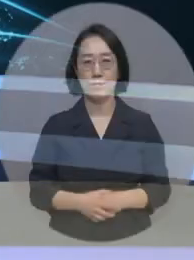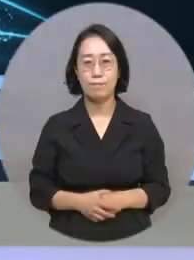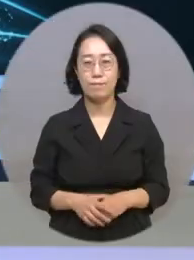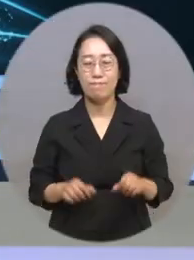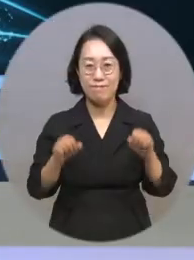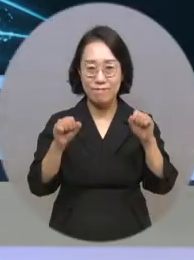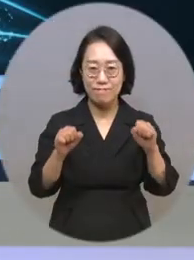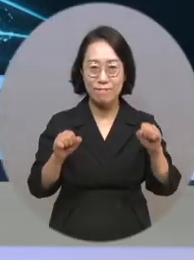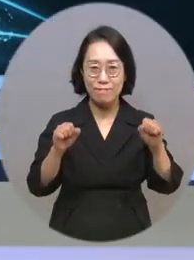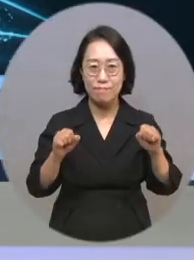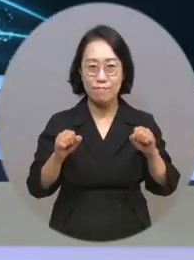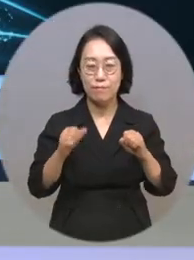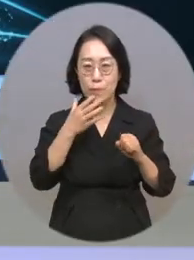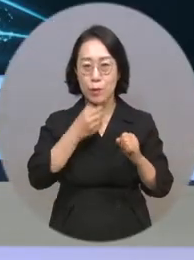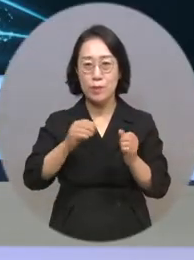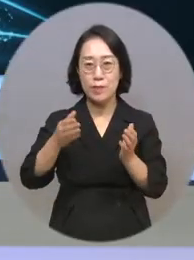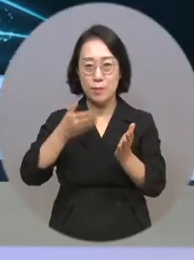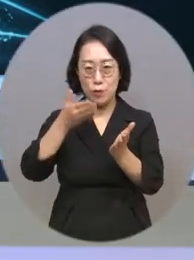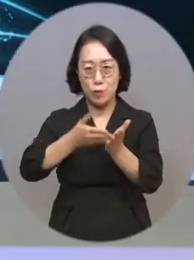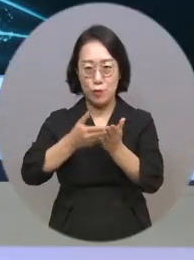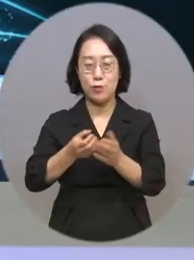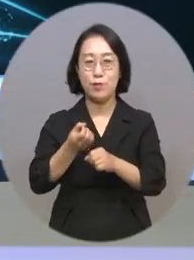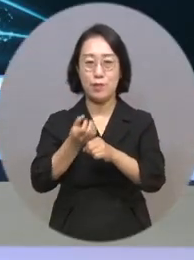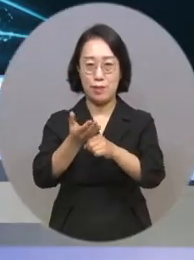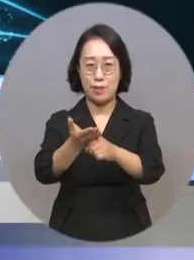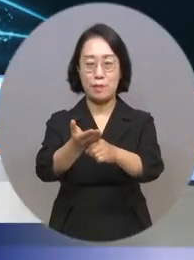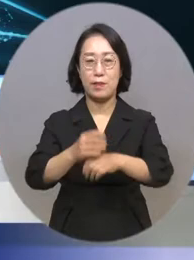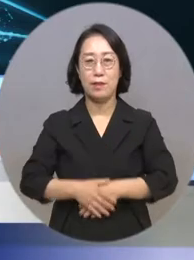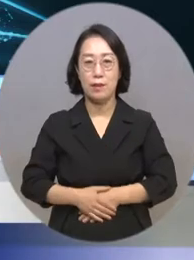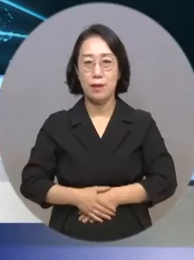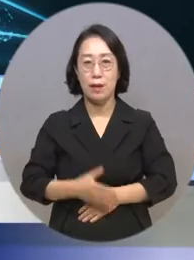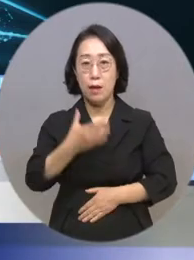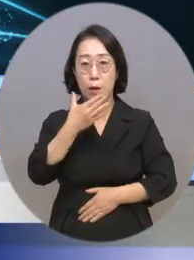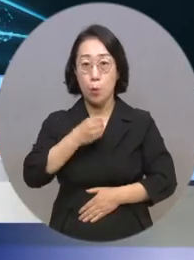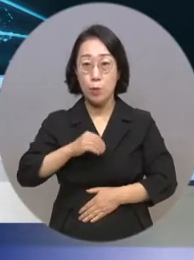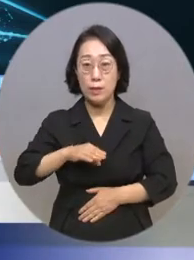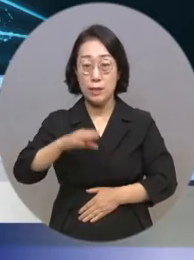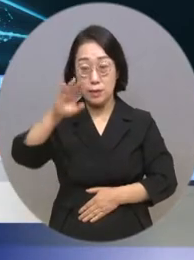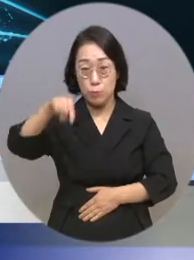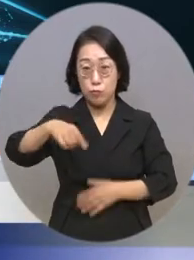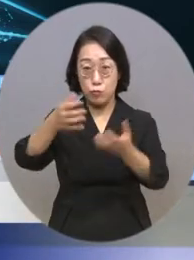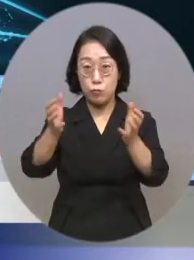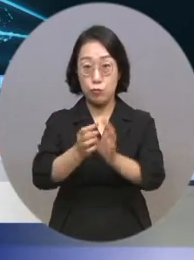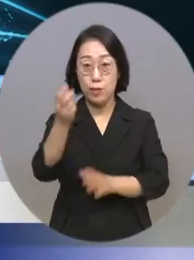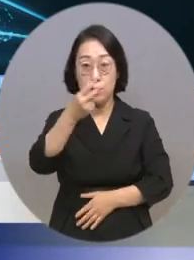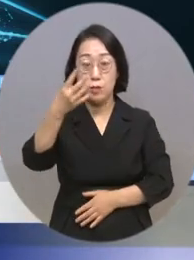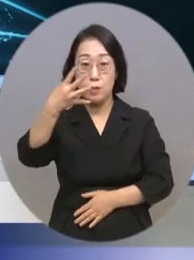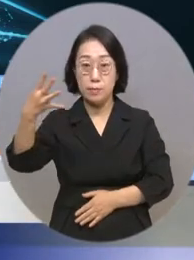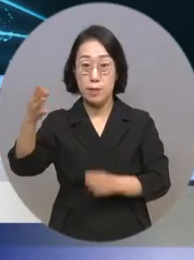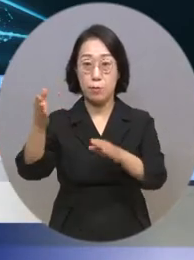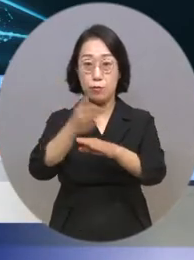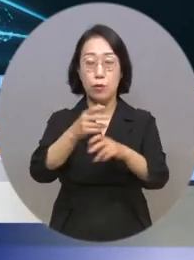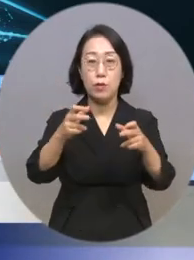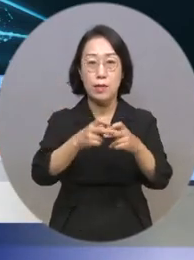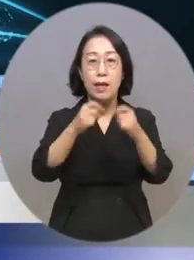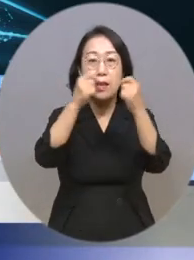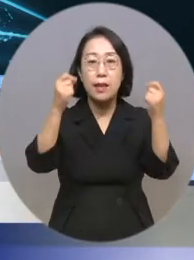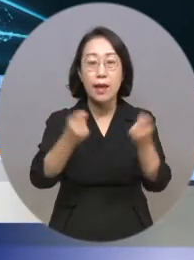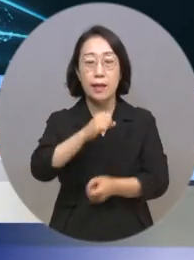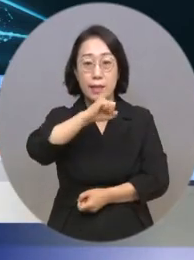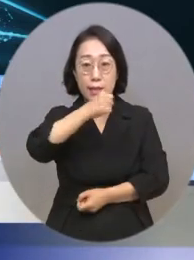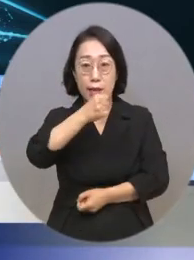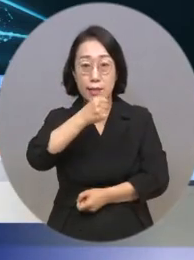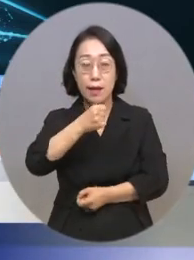시청자 여러분 안녕하십니까 복지 tv 뉴스 입니다 보건복지부가 오는 2024년 부터 장애인 개인의 산제